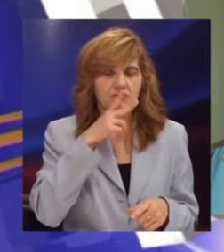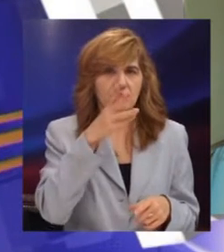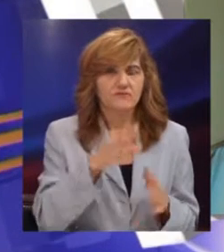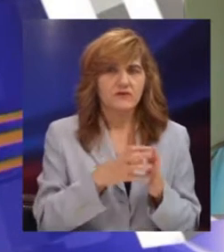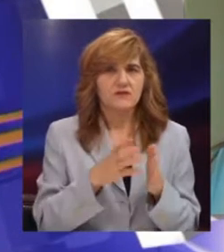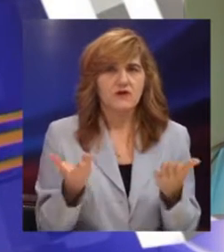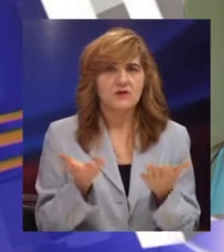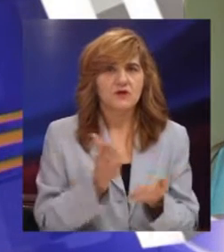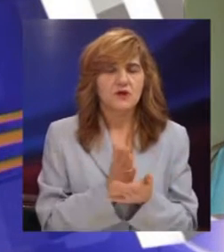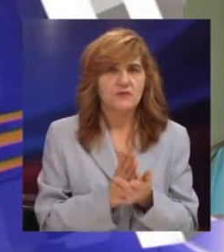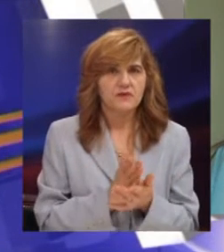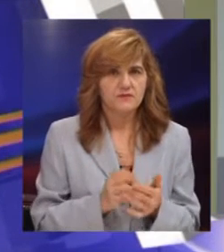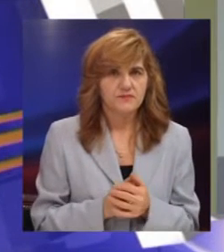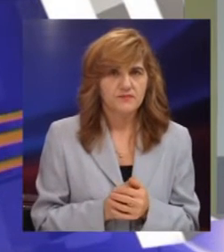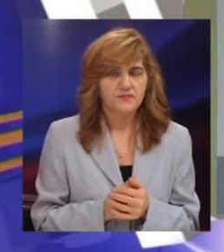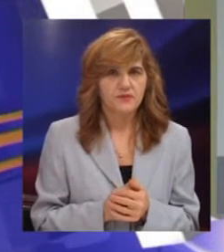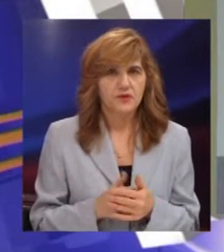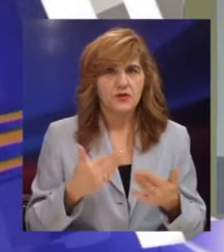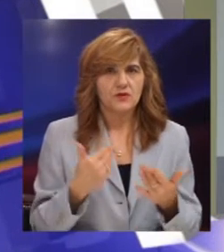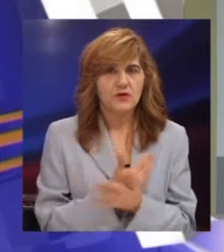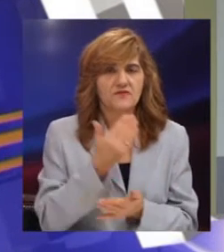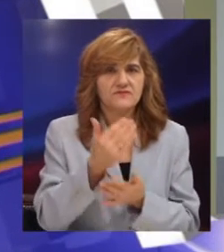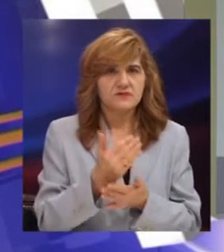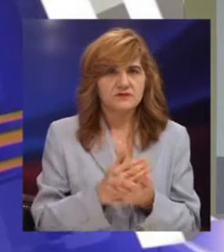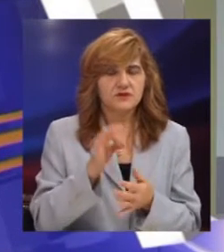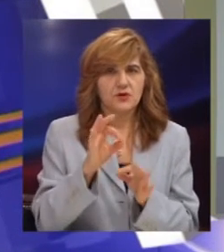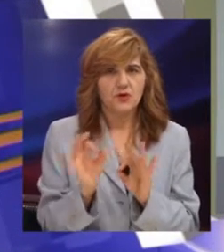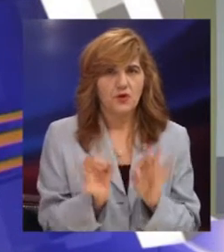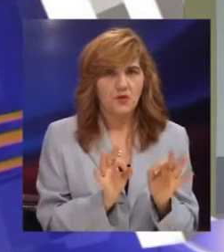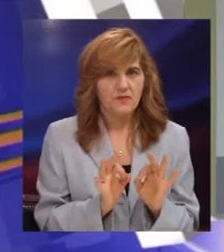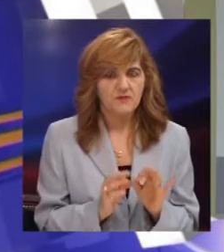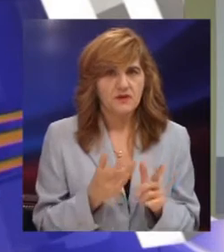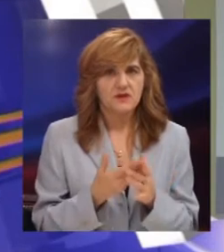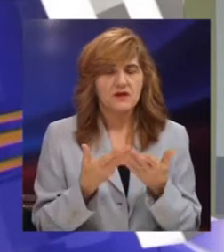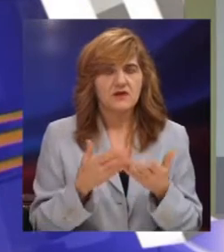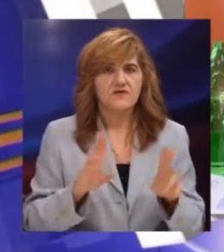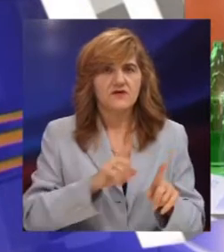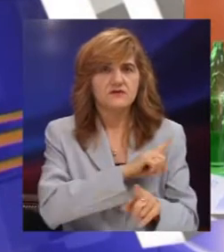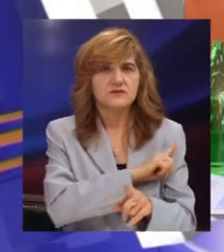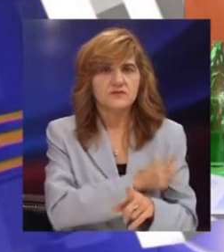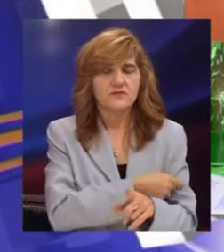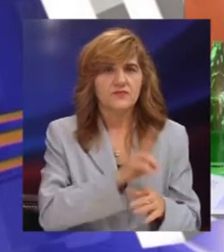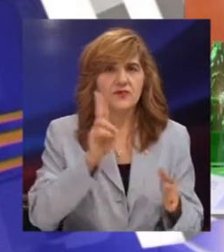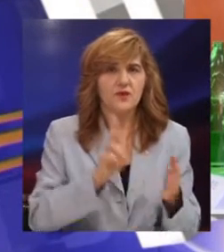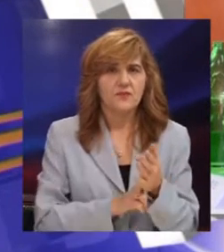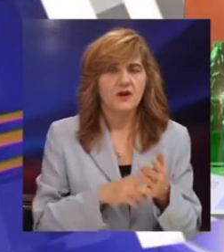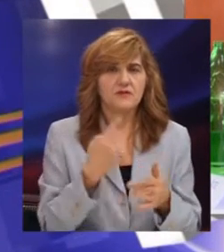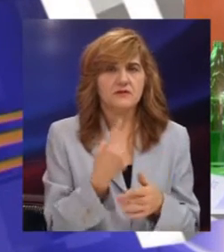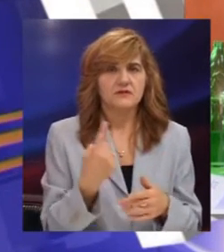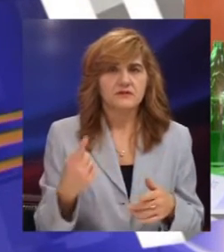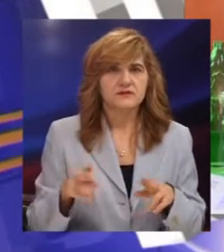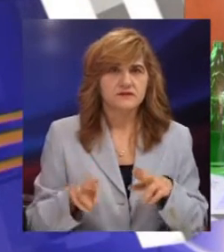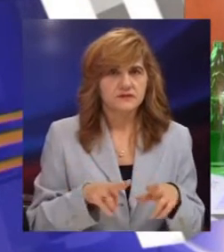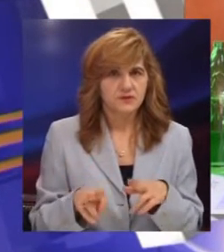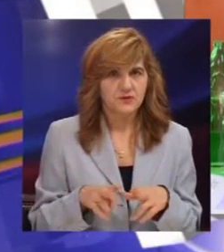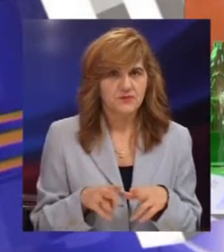predvidljivost kada je u pitanju izvršni postupak. Također, novi zakon o izvršenju i obezbeđenju predviđa veće ovlašćenja izvršitelja. Poverilac više